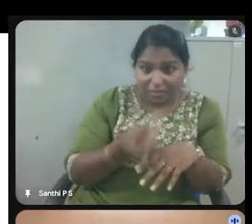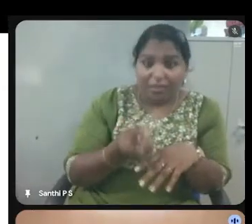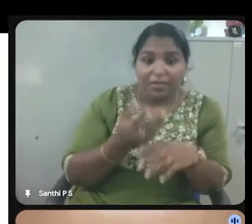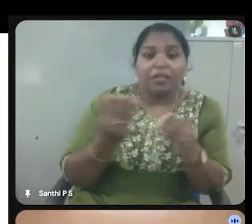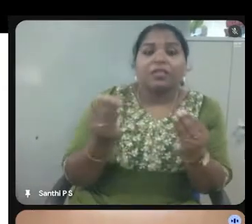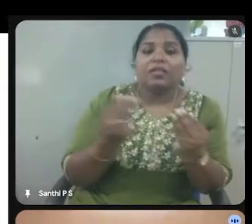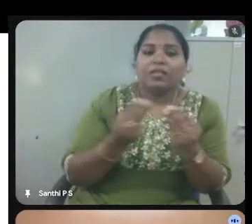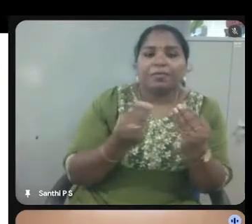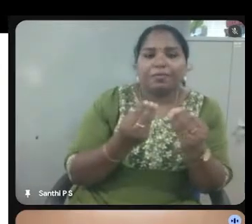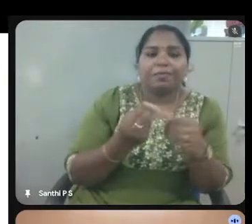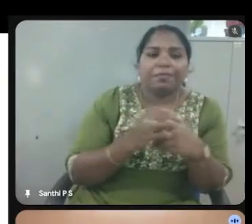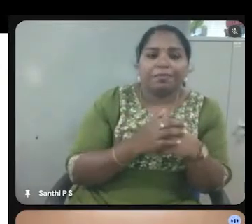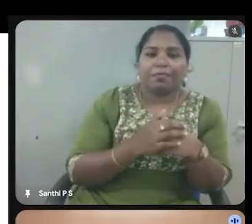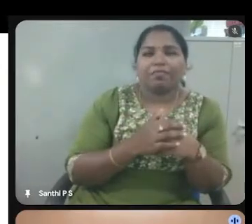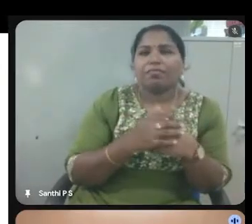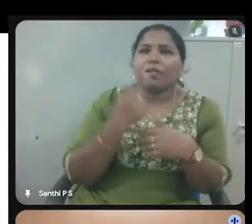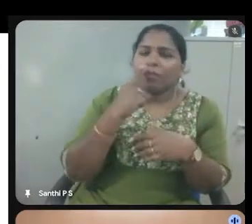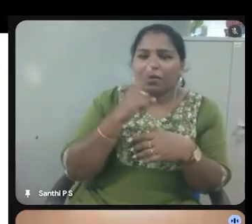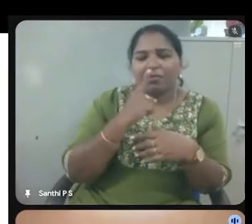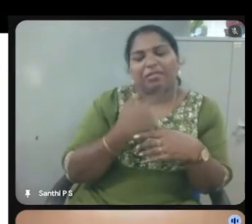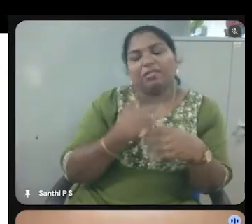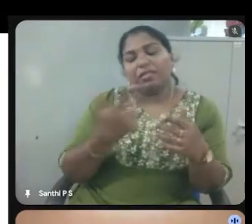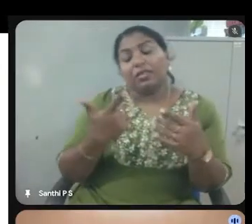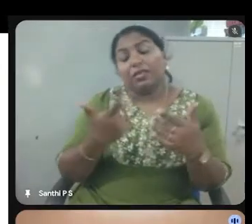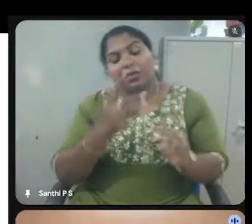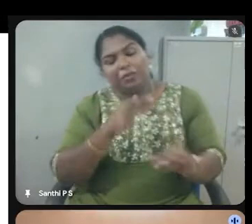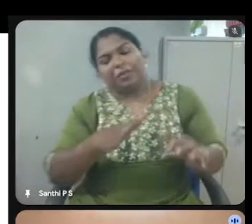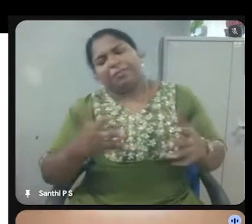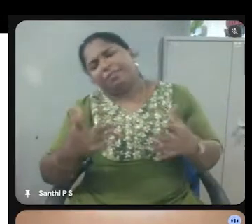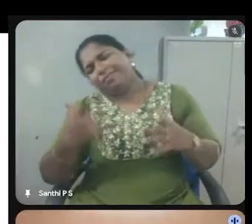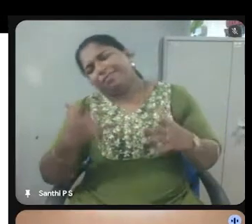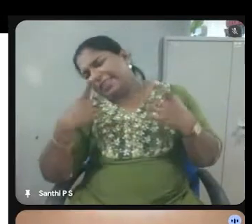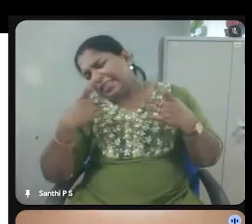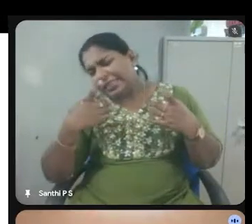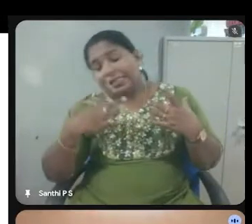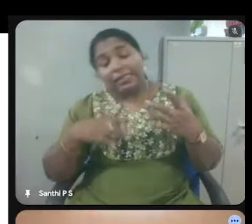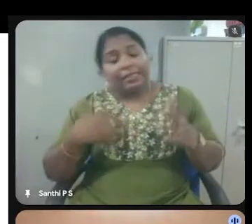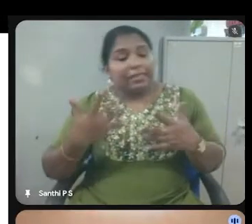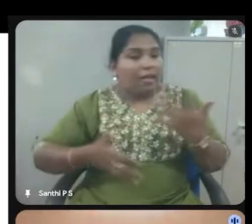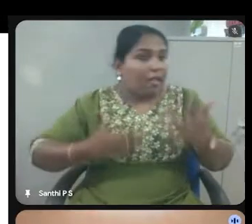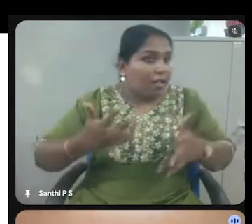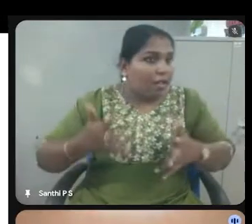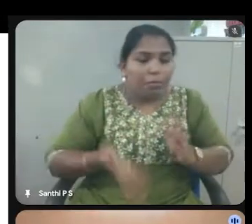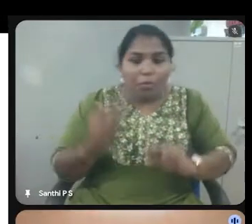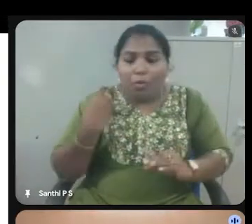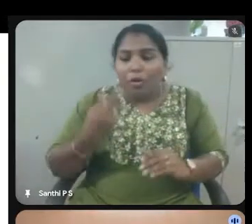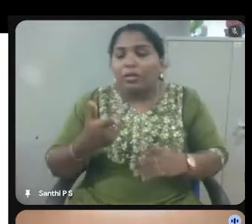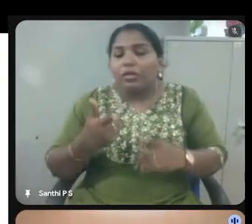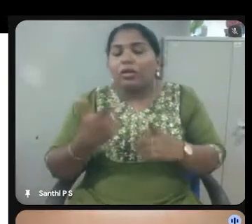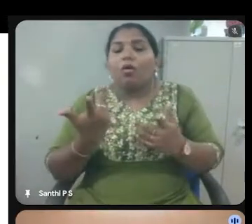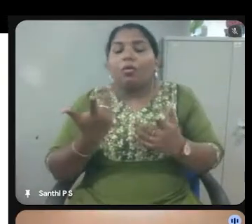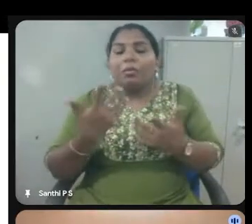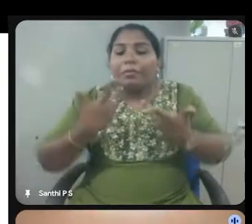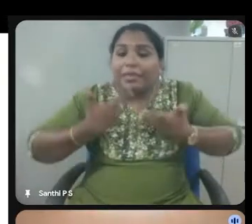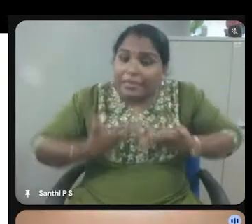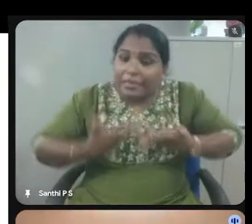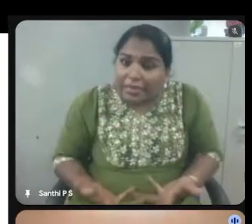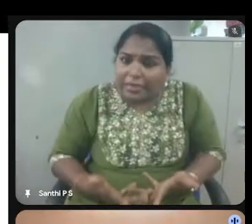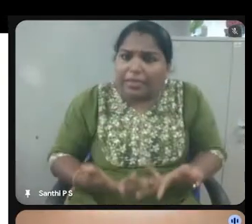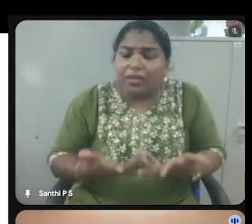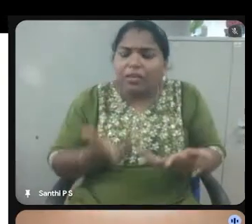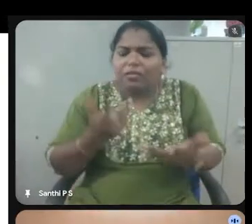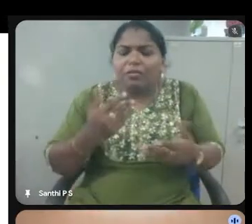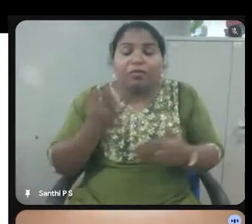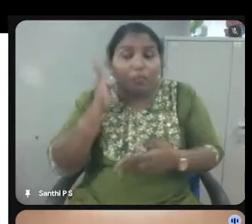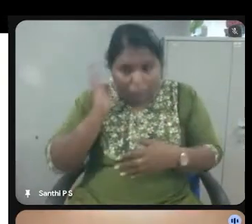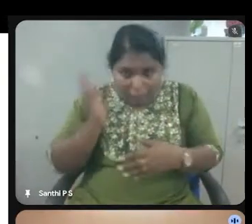ചെയ്യുമ്പോൾ കുട്ടികളൊന്ന് അടക്കിയിരുത്താൻ വേണ്ടിയിട്ട്, അല്ലെങ്കിൽ കുട്ടികൾ ഭയങ്കരമായിട്ട് ബഹളം വയ്ക്കുമ്പോൾ അവരൊന്ന് കാം ചെയ്യാൻ വേണ്ടിയിട്ട്, അല്ലെങ്കിൽ അവർക്ക് വയ്യാതാവും. അപ്പം വയ്യാതാവുമ്പോൾ കൊടുക്കുന്നതൊക്കെ വളരെ